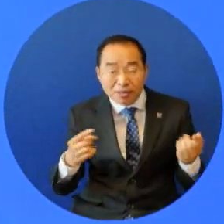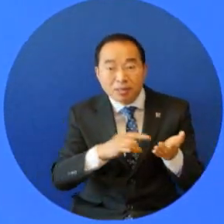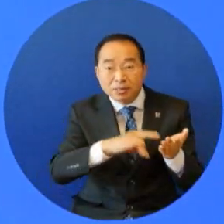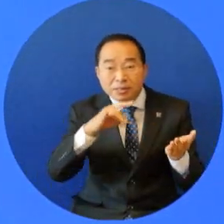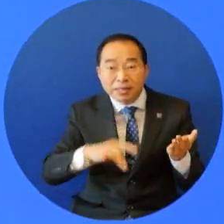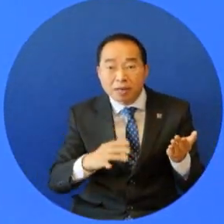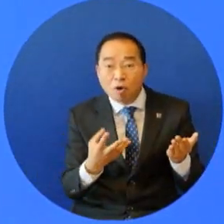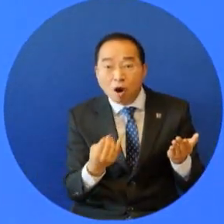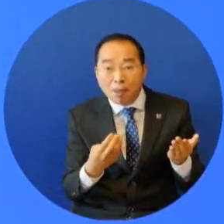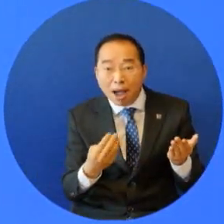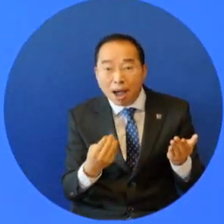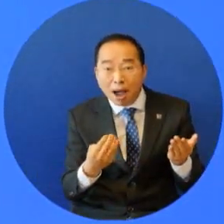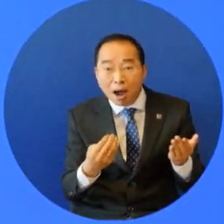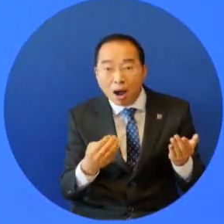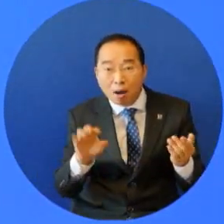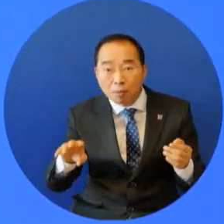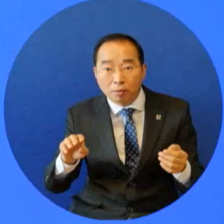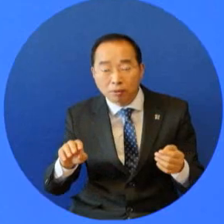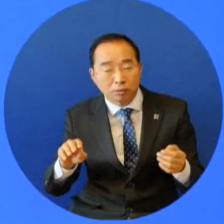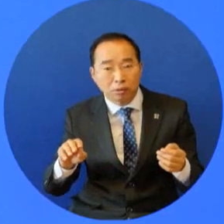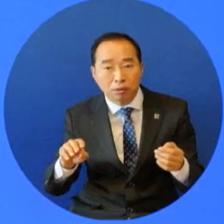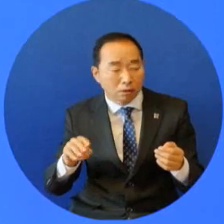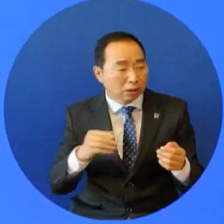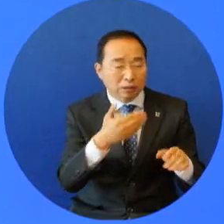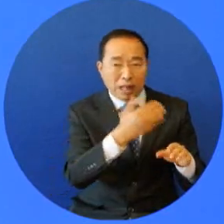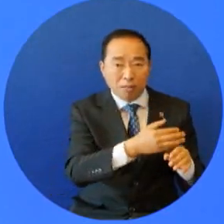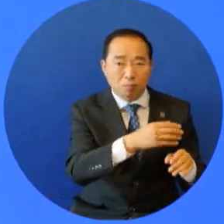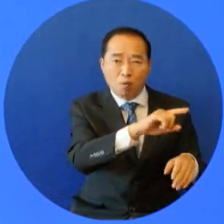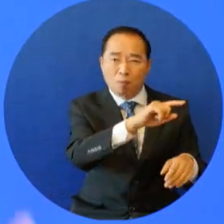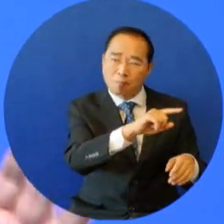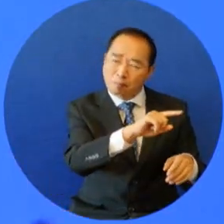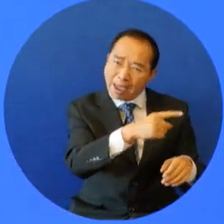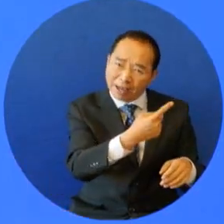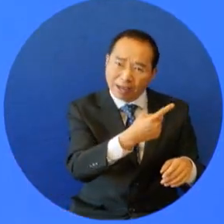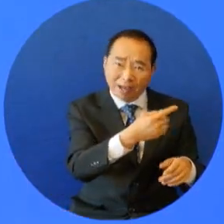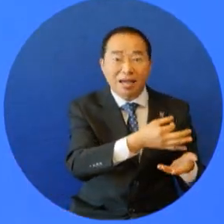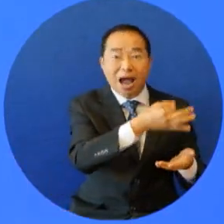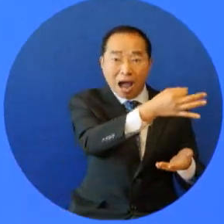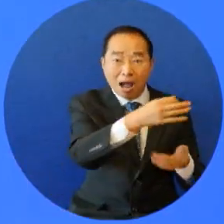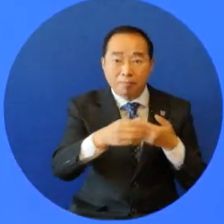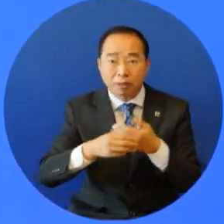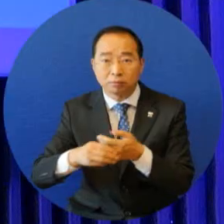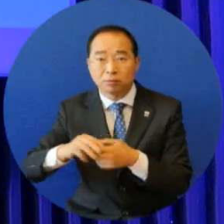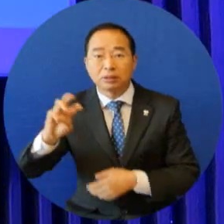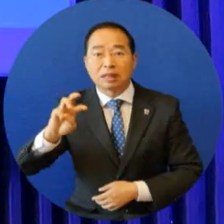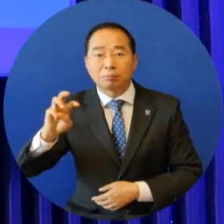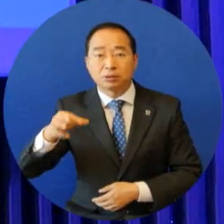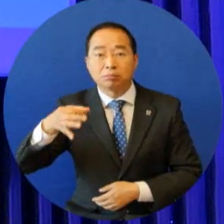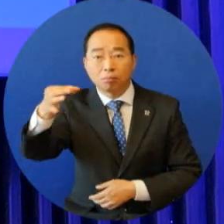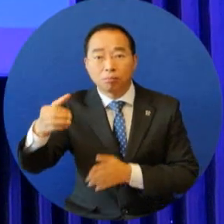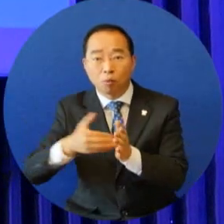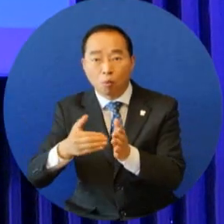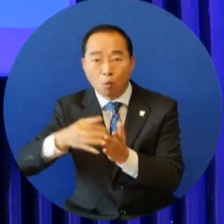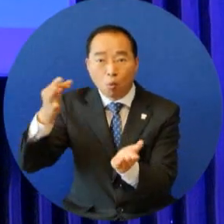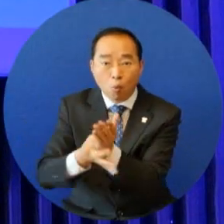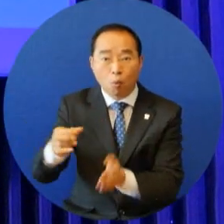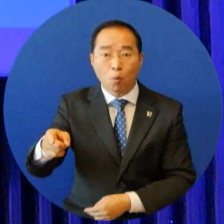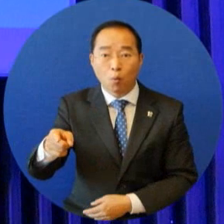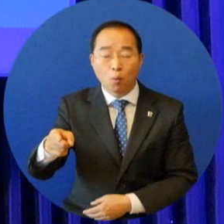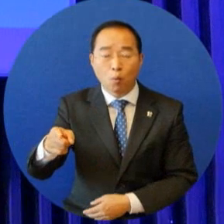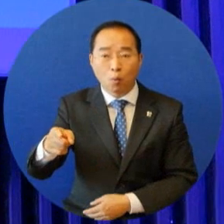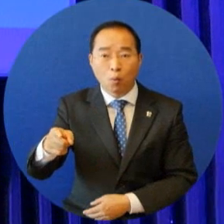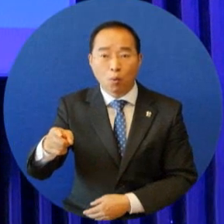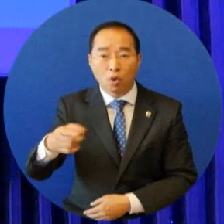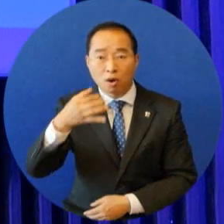비해서 운임이 3분의 1 정도로 파격적으로 경쟁력을 갖습니다. 그리고